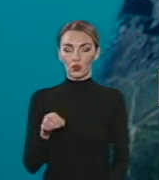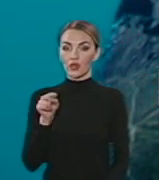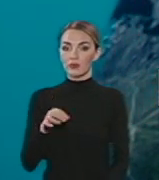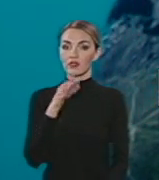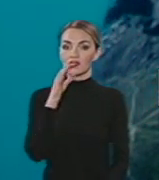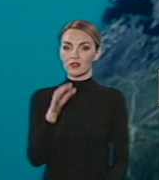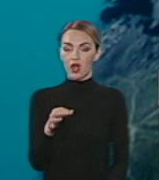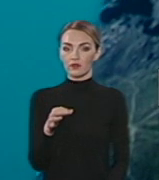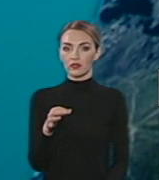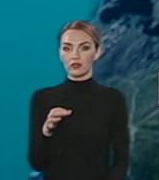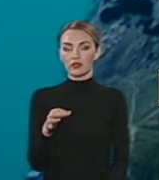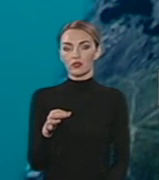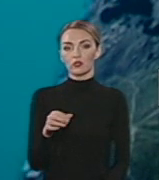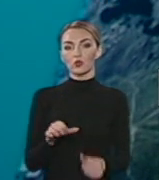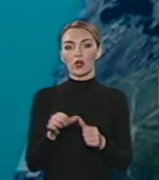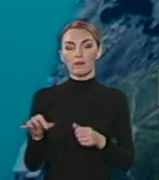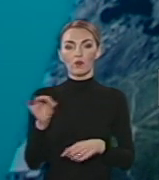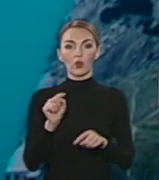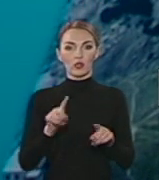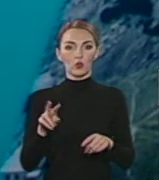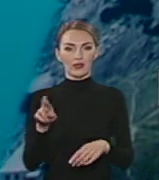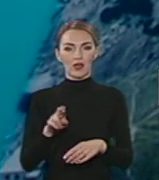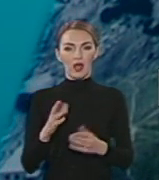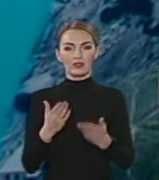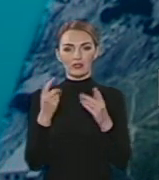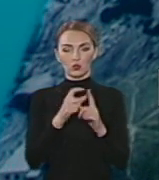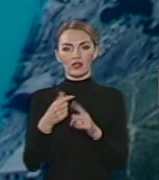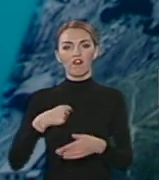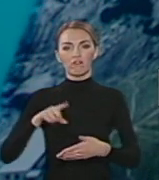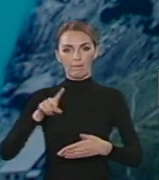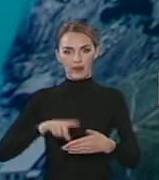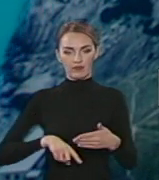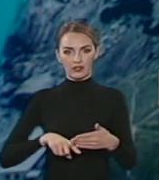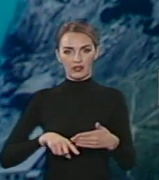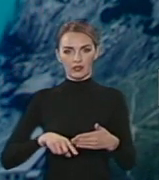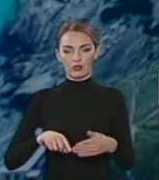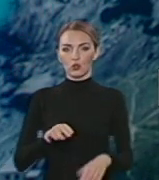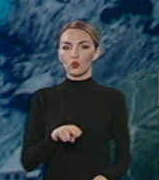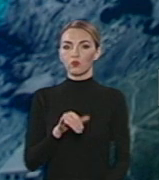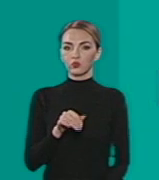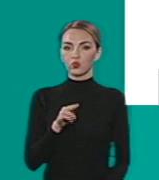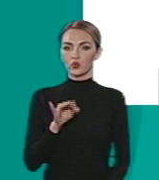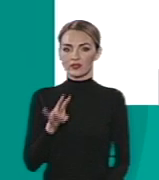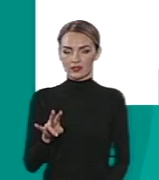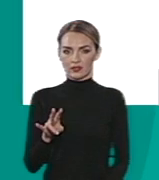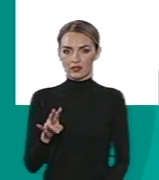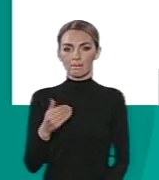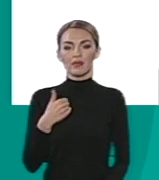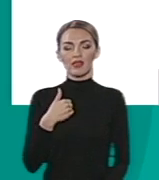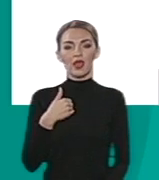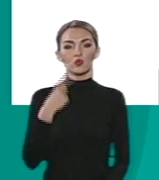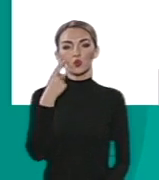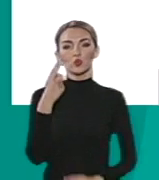сказав, зокрема, про те, що я цитую, я впевнений, що він, тобто Путін, мене